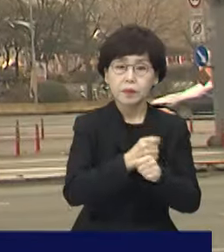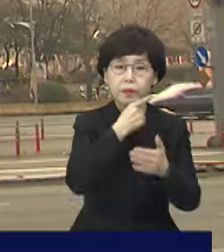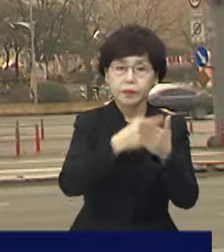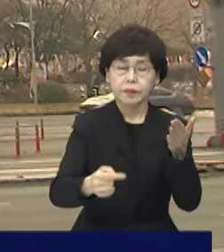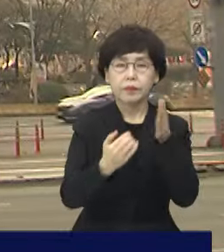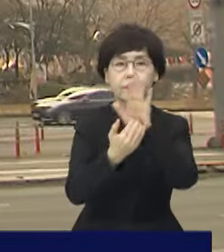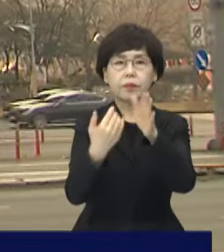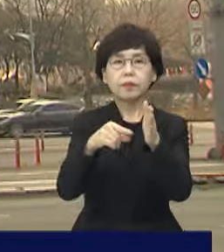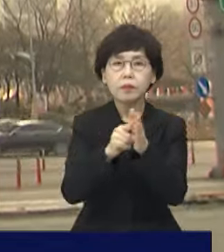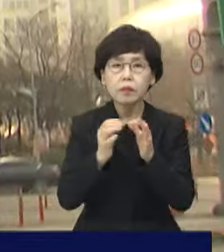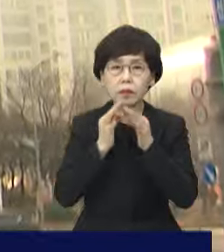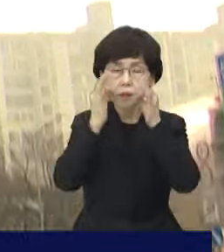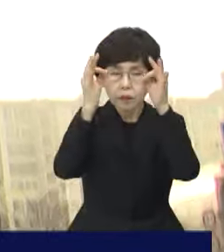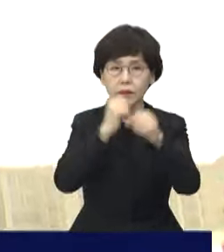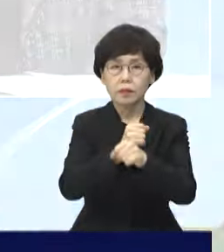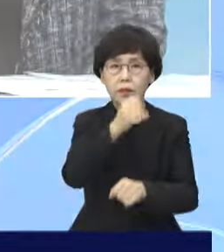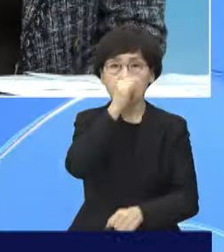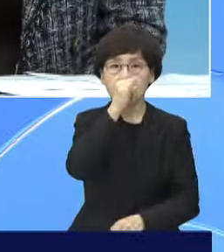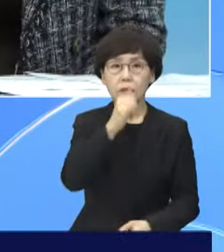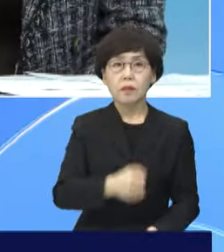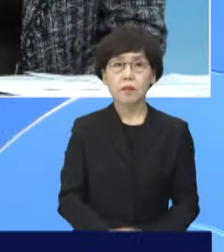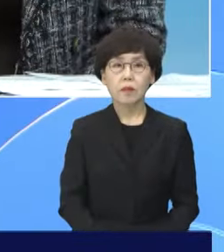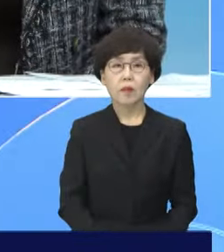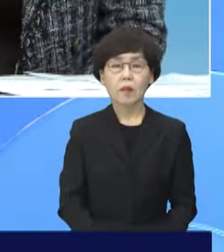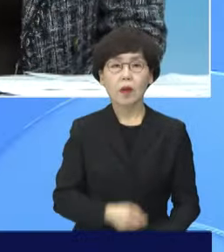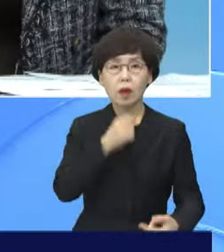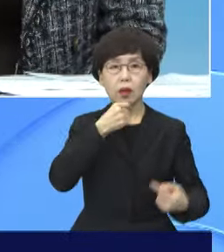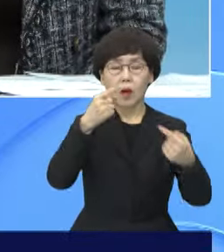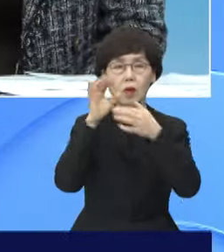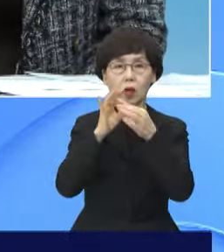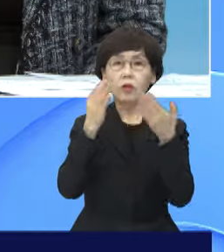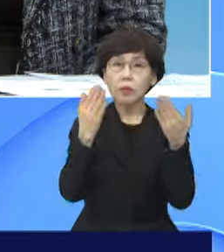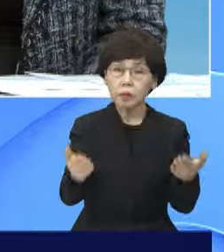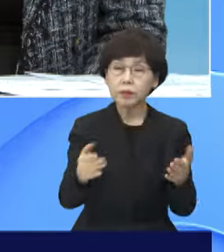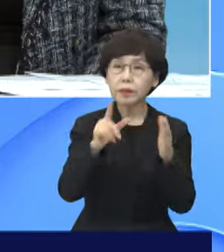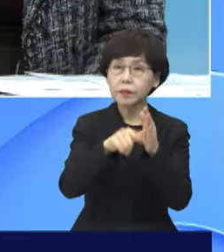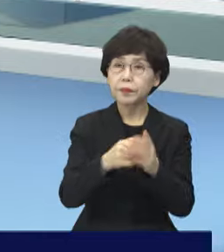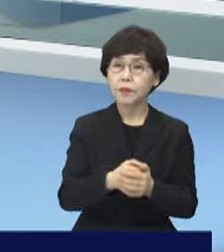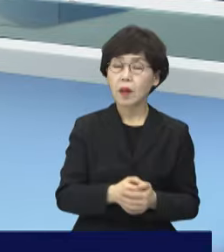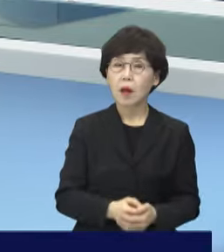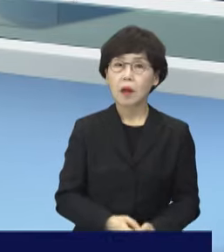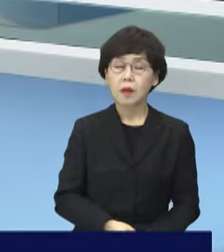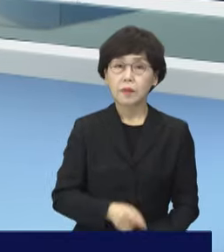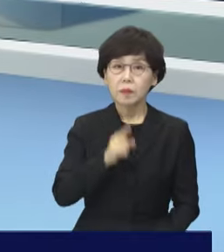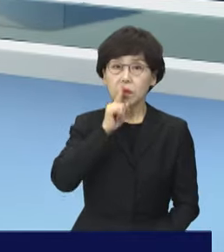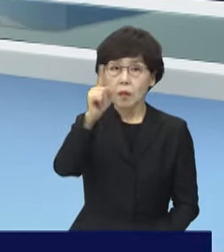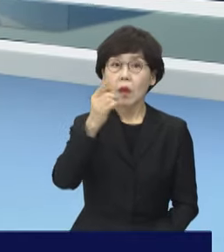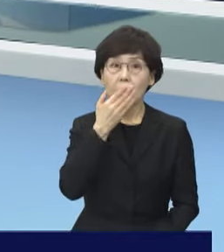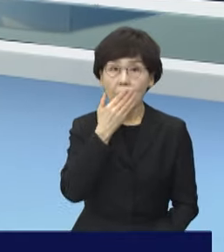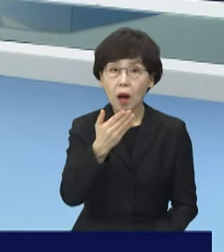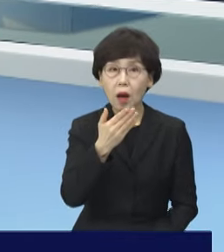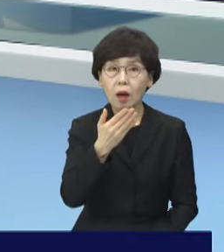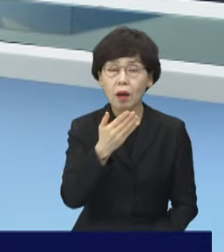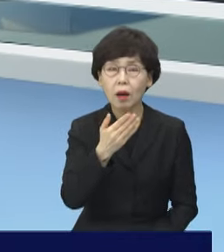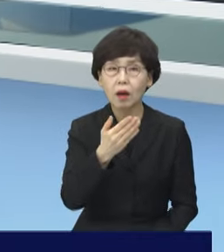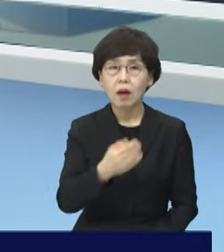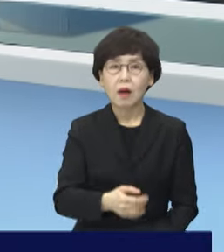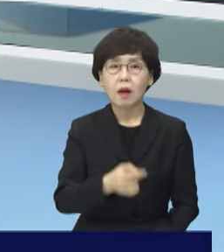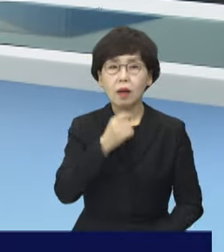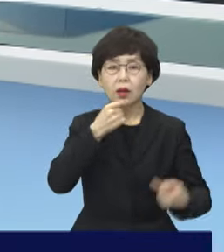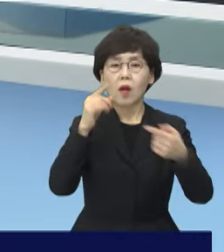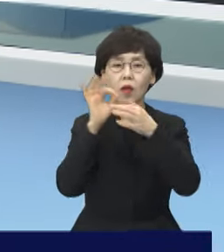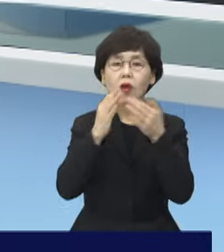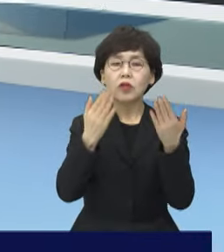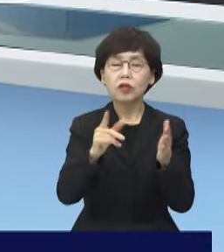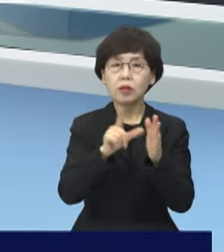있도록 최선을 다해 노력을 하고 있습니다 그럼 설 연휴에도 뭐 신고를 할 수 있는 거죠네 설 연휴에도 만약